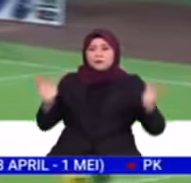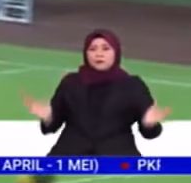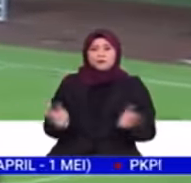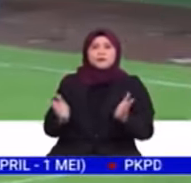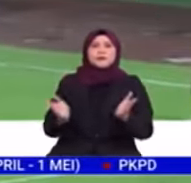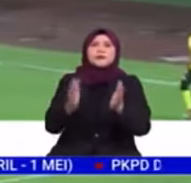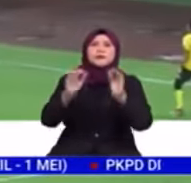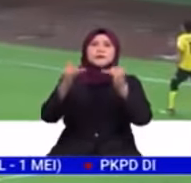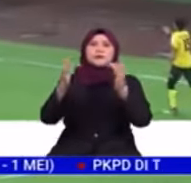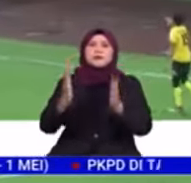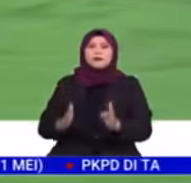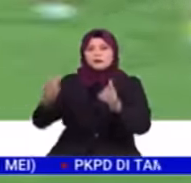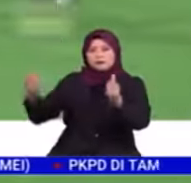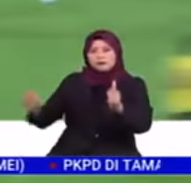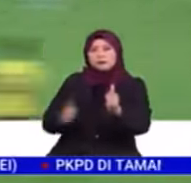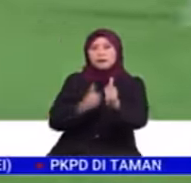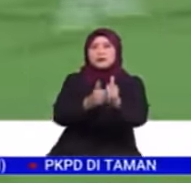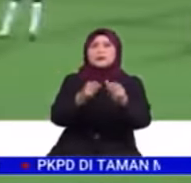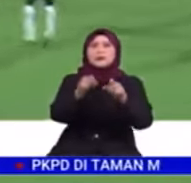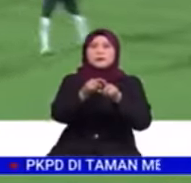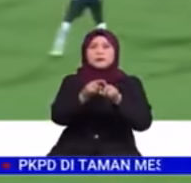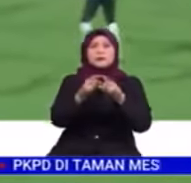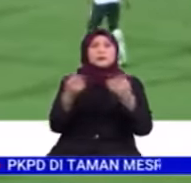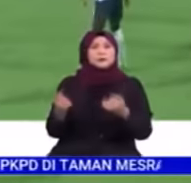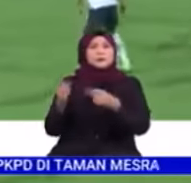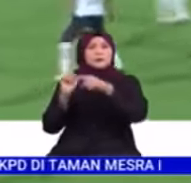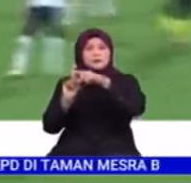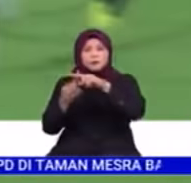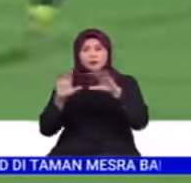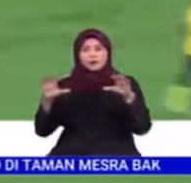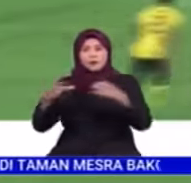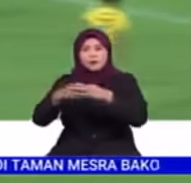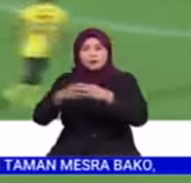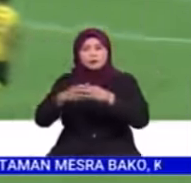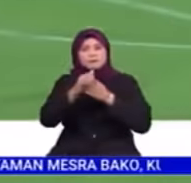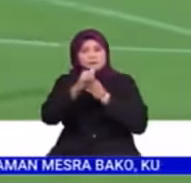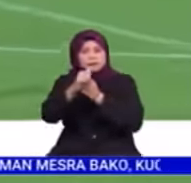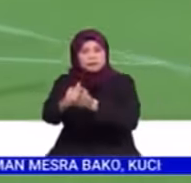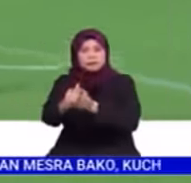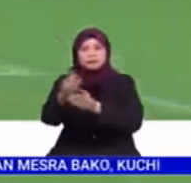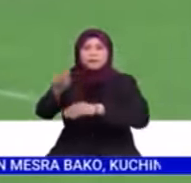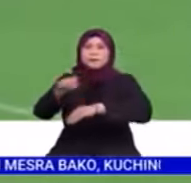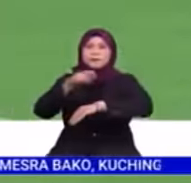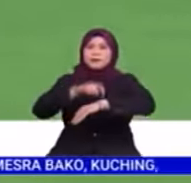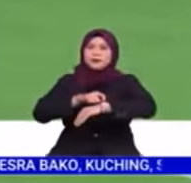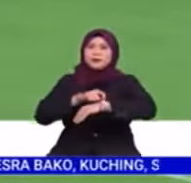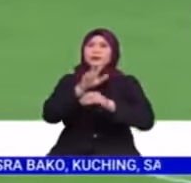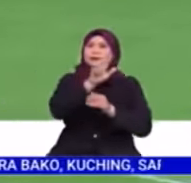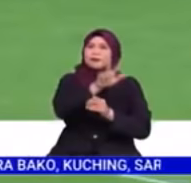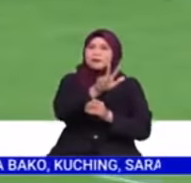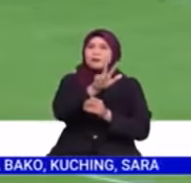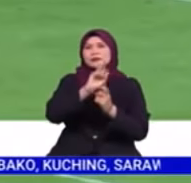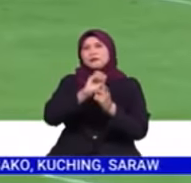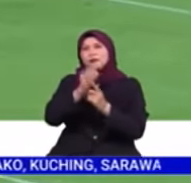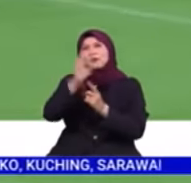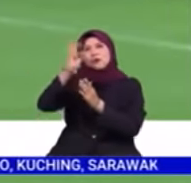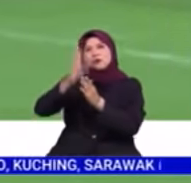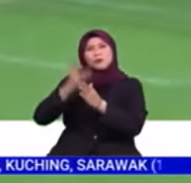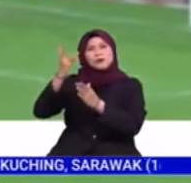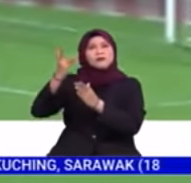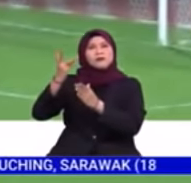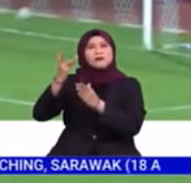pemain lain untuk mengikuti jejak sama Yusri optimis skuat bimbingannya itu memerlukan mase antara tiga hingga enam bulan